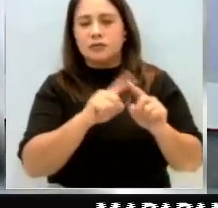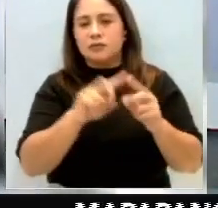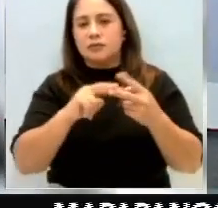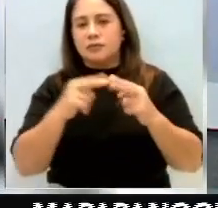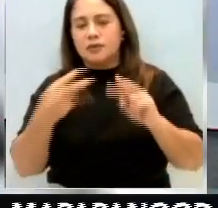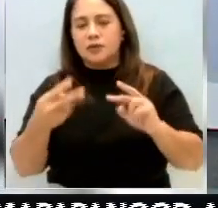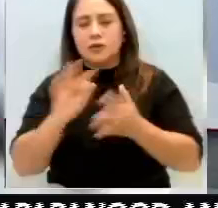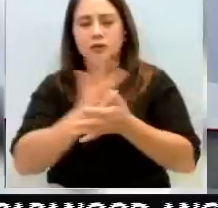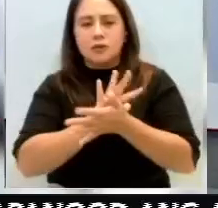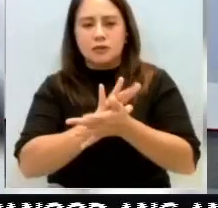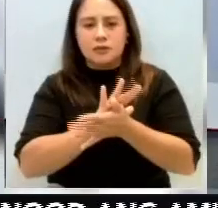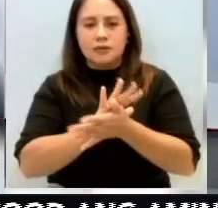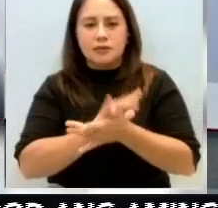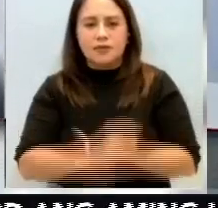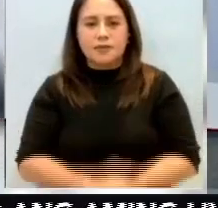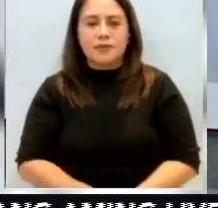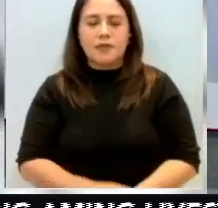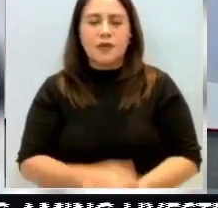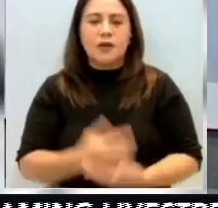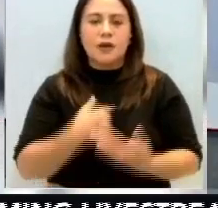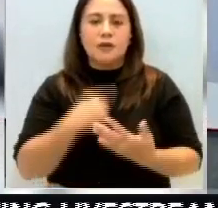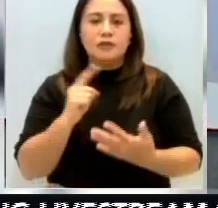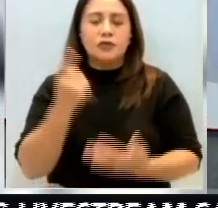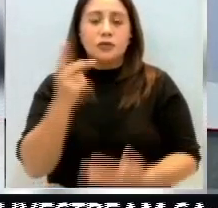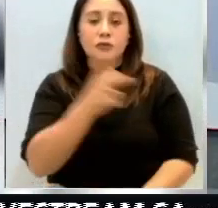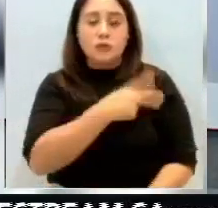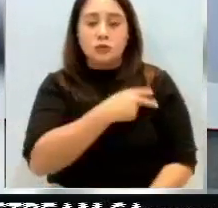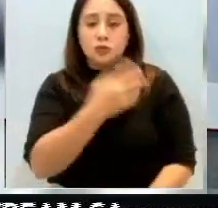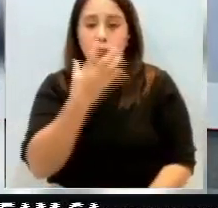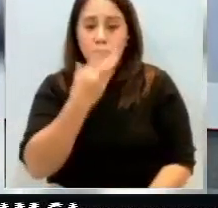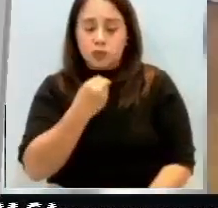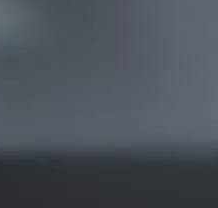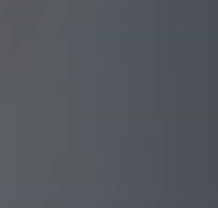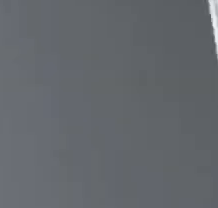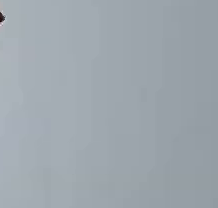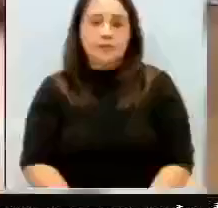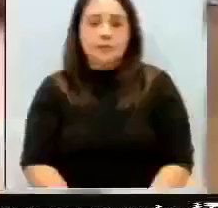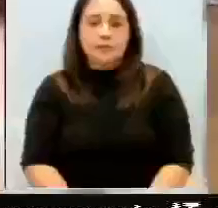COVID-19. Ang mga unang nakatanggap niyan sa pagtuto ni Ivan Mayrina.